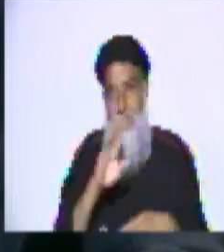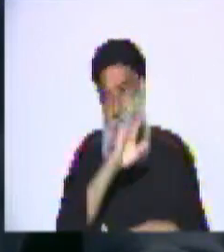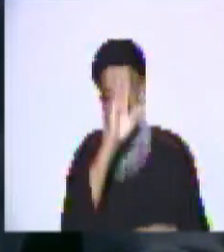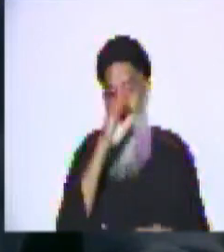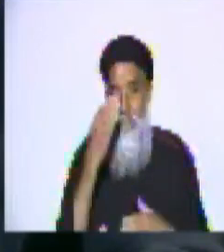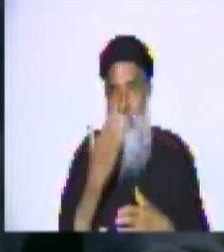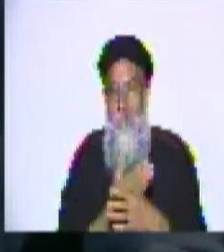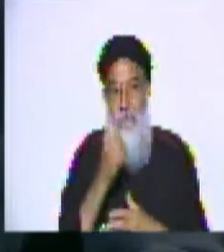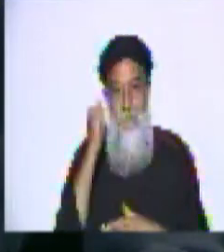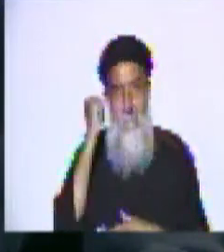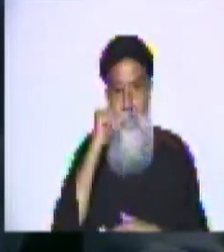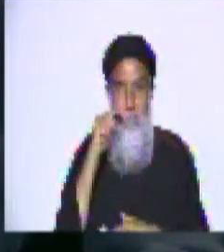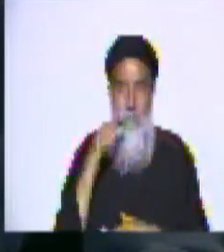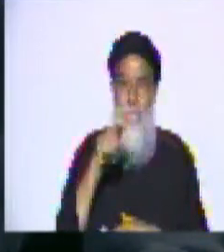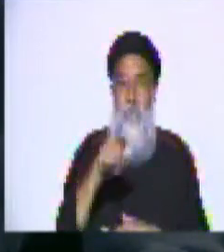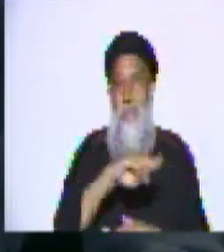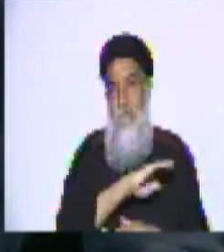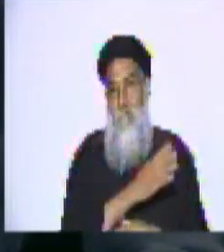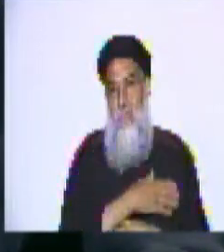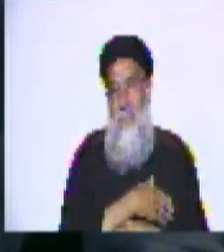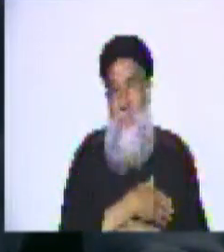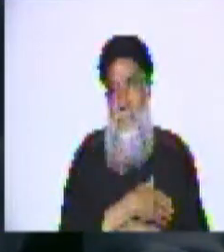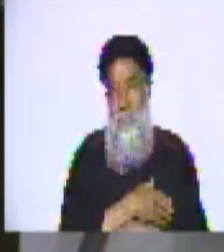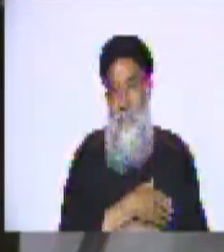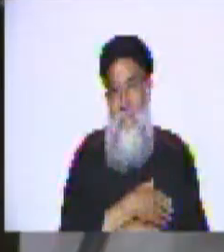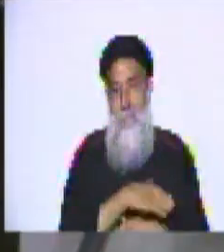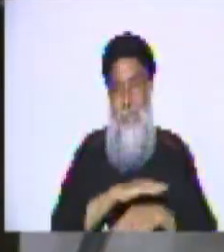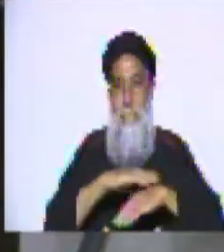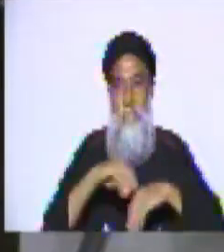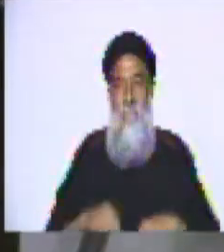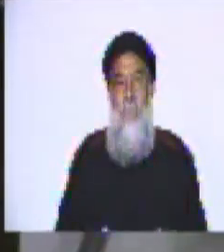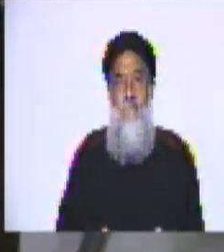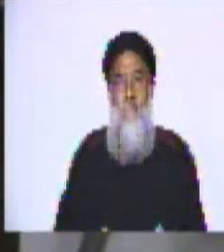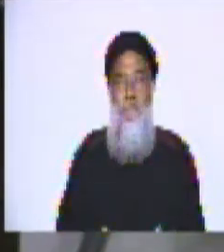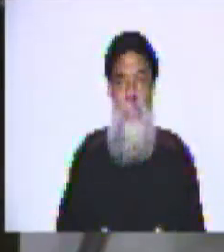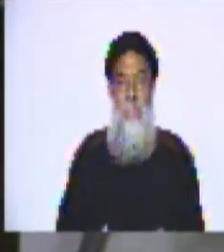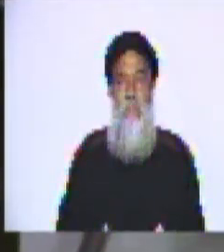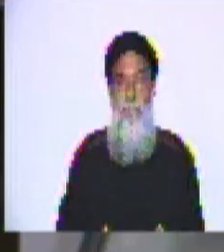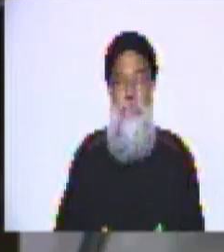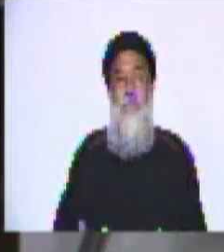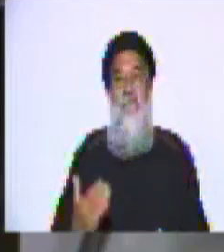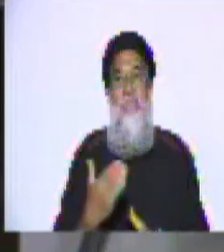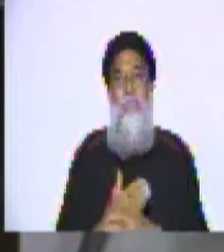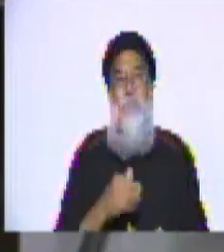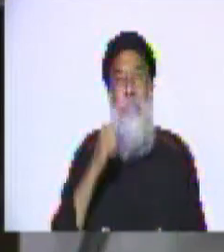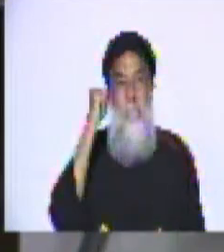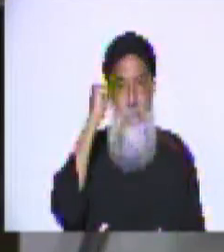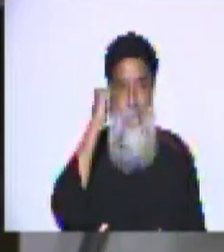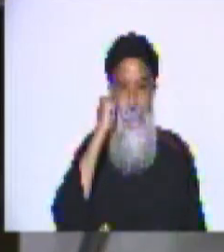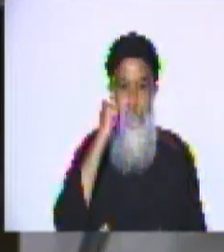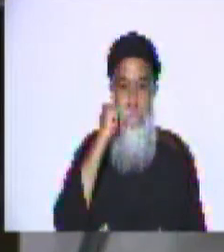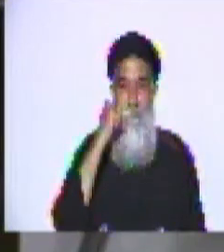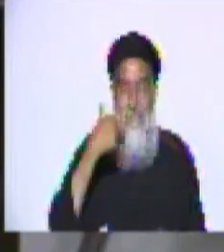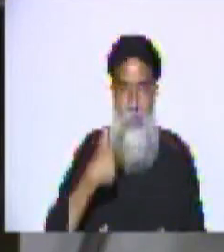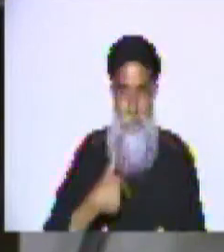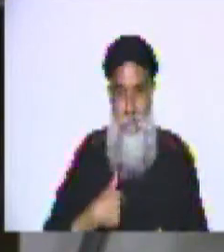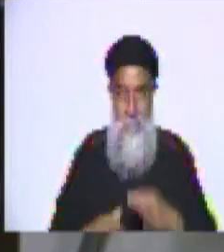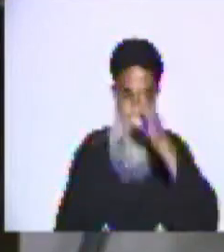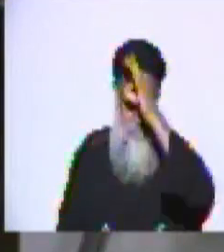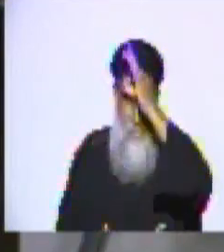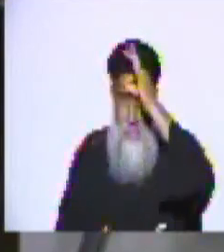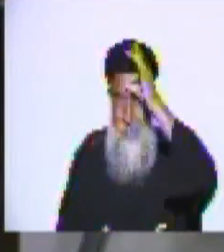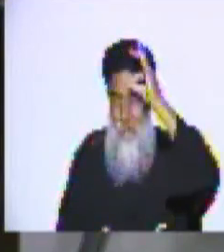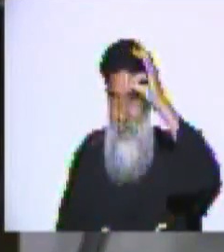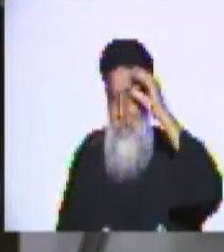عن سبب الرجاء الذي فيكم بوداع وخوف. سبب الرجاء الذي فيكم مفروض معناها